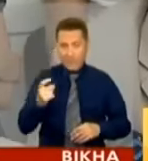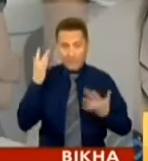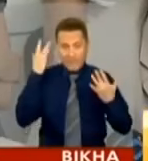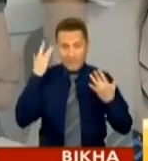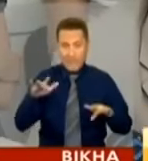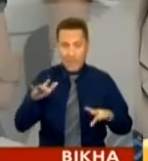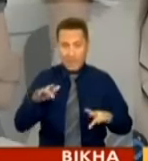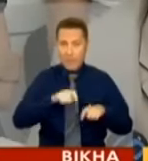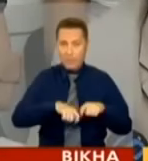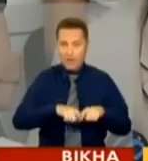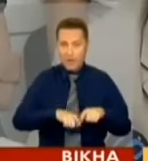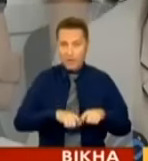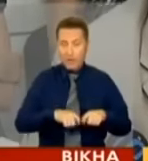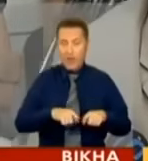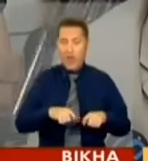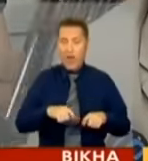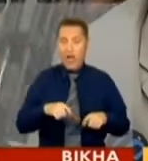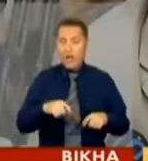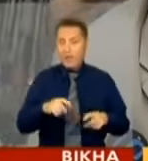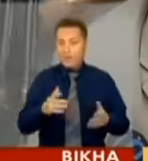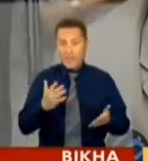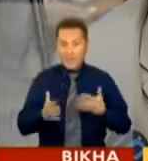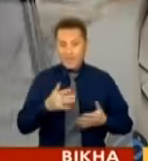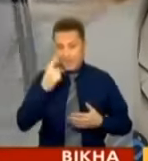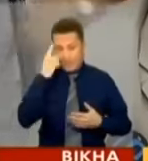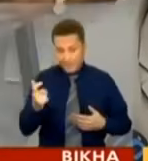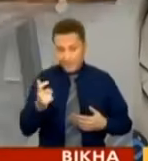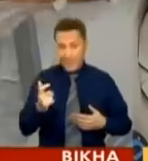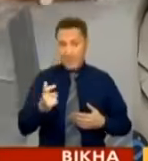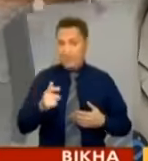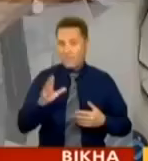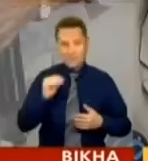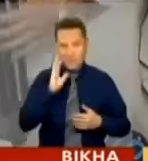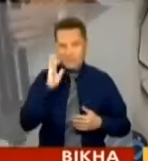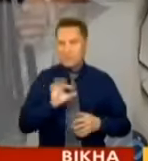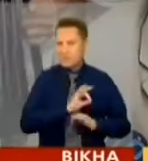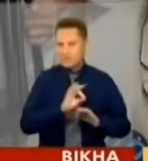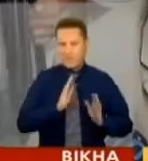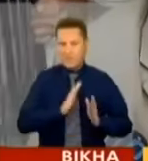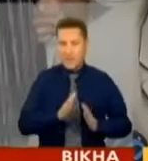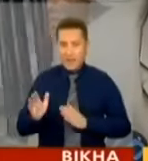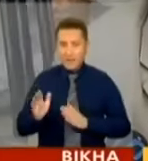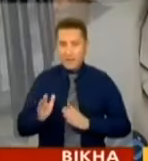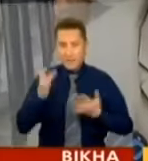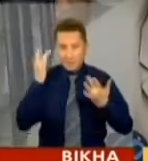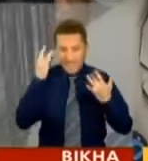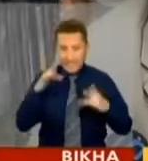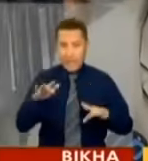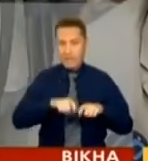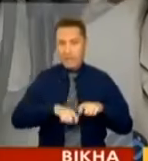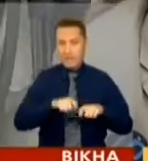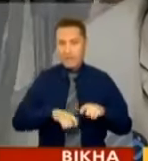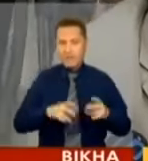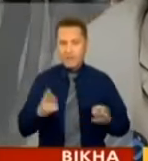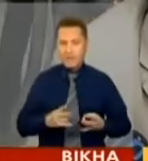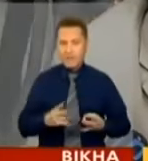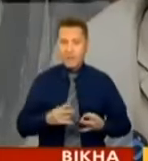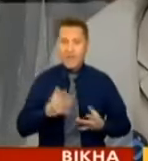Внезапній перевірці має бути все окей, можете ви там навіть не сумніватися. Я не сумніваюся. Более того, навіть якщо мене знайдуть некачественну топливо на